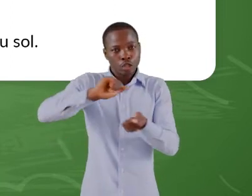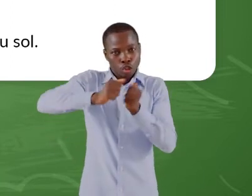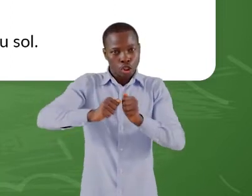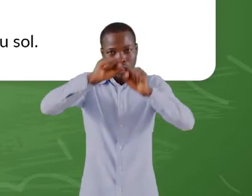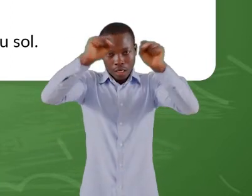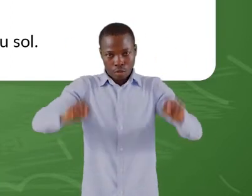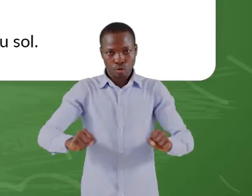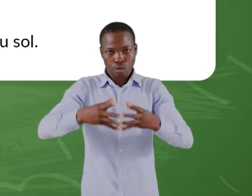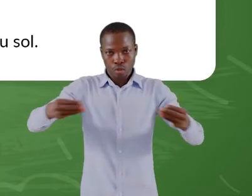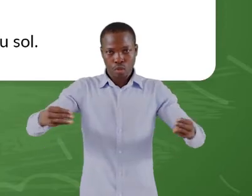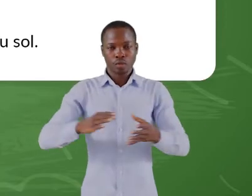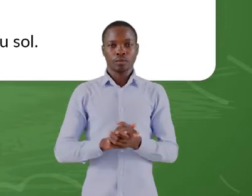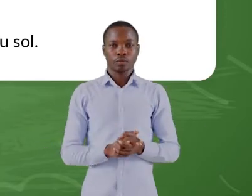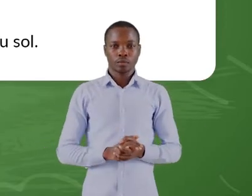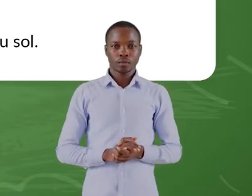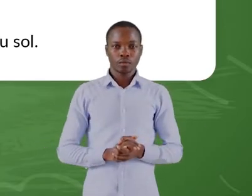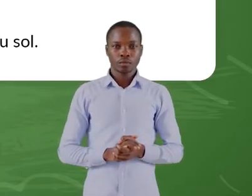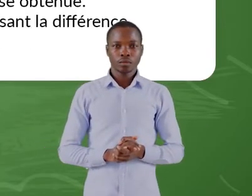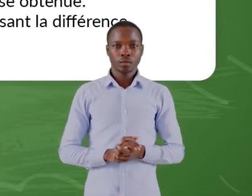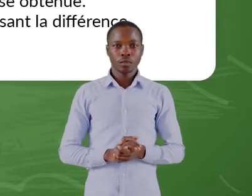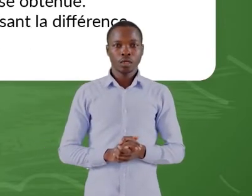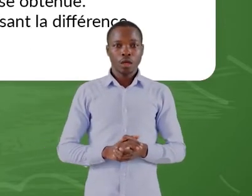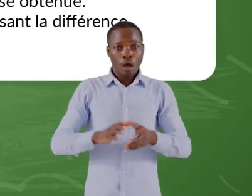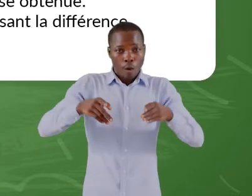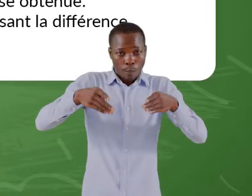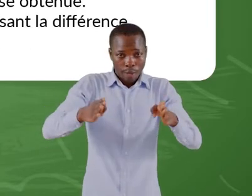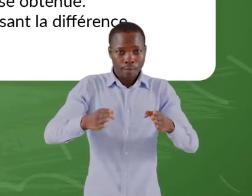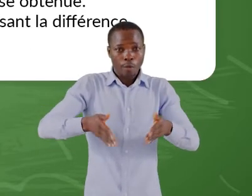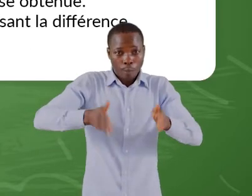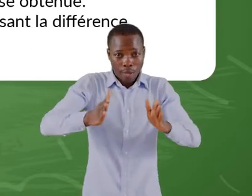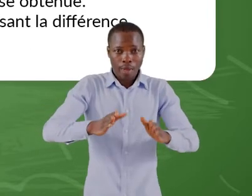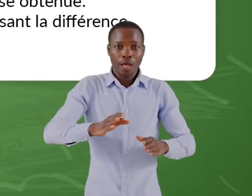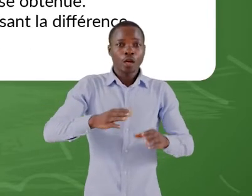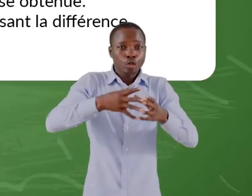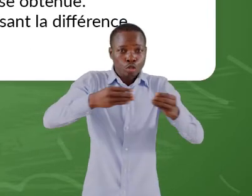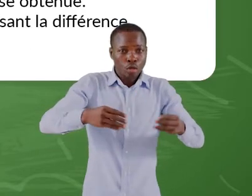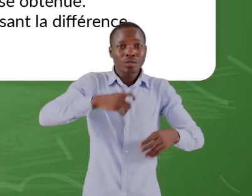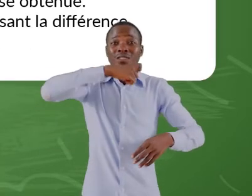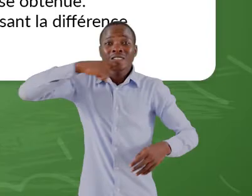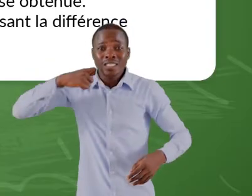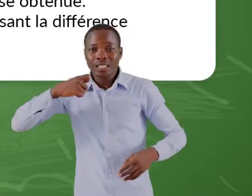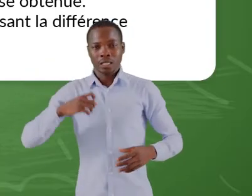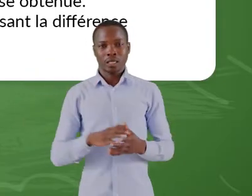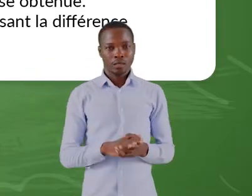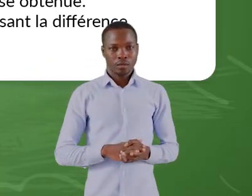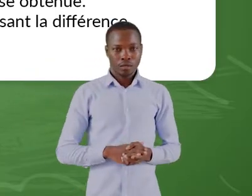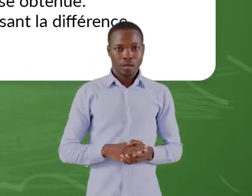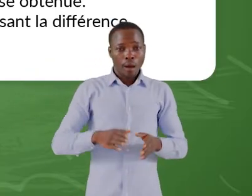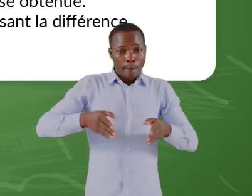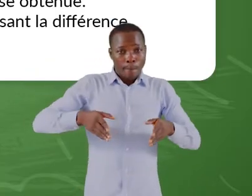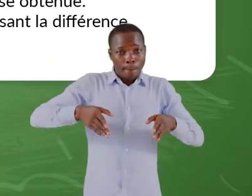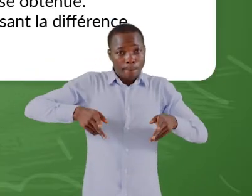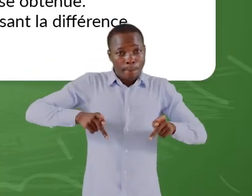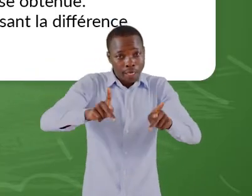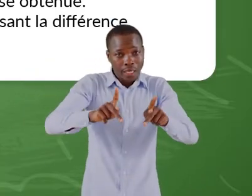la structure du sol. On laisse sécher l'échantillon de sol ainsi prélevé pendant